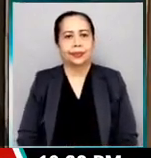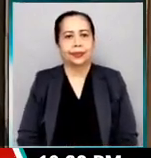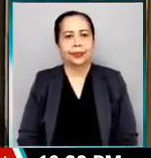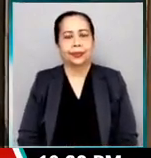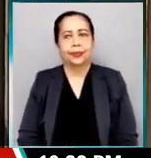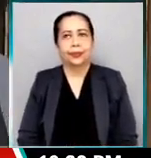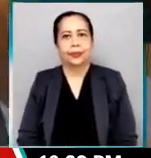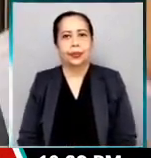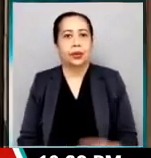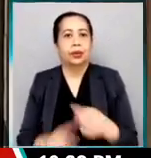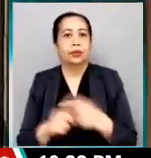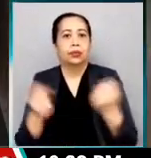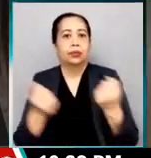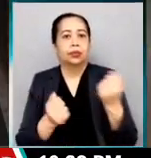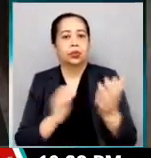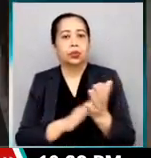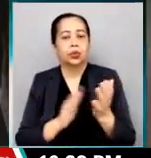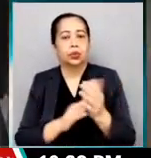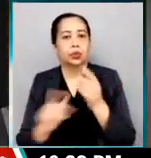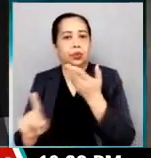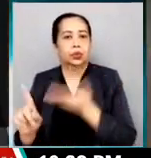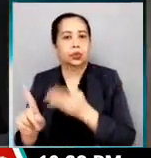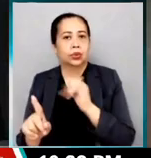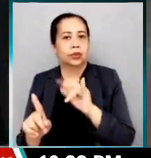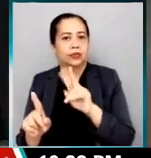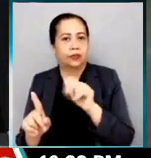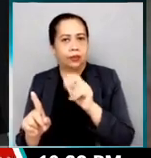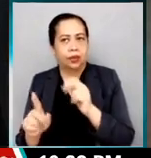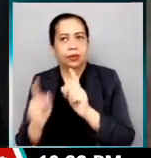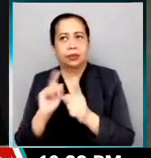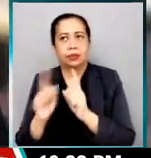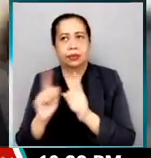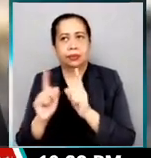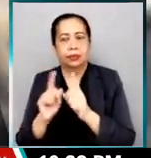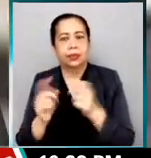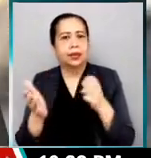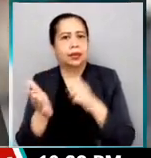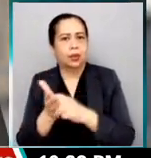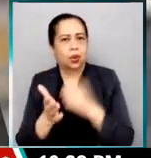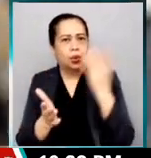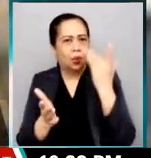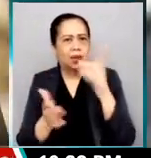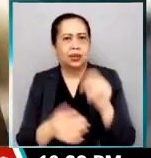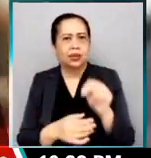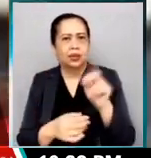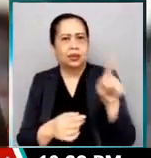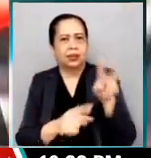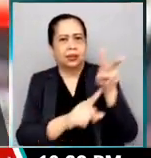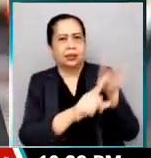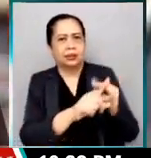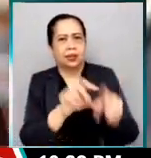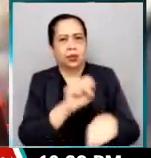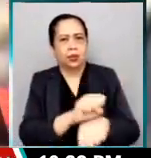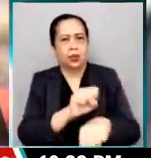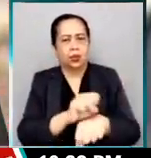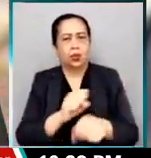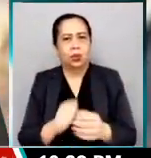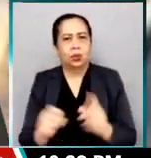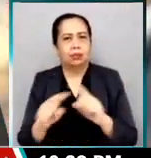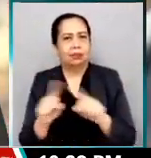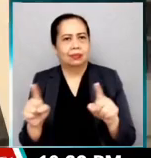Galing sa driving school si Ivan nang makausap nami. Nag-enroll dahil kailangan sa ina-apply ang trabaho. Pero hindi pa